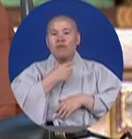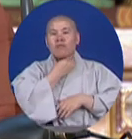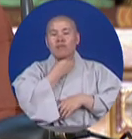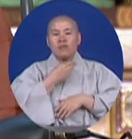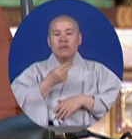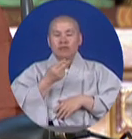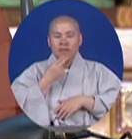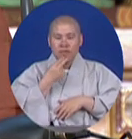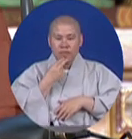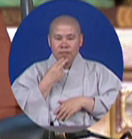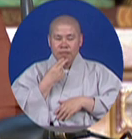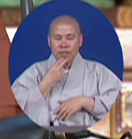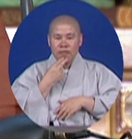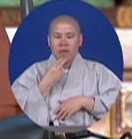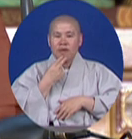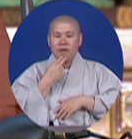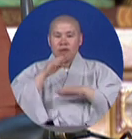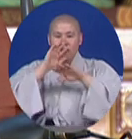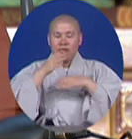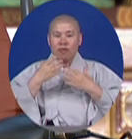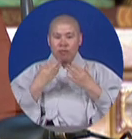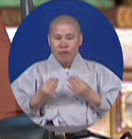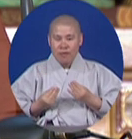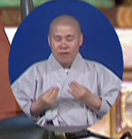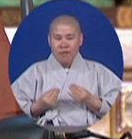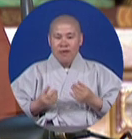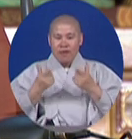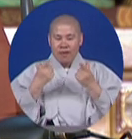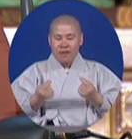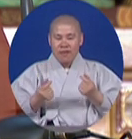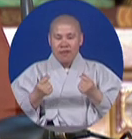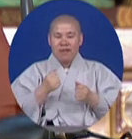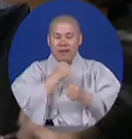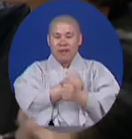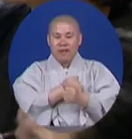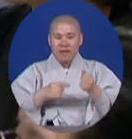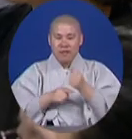이게다가 비유를 했어요. 그렇다고 이렇게 하라는 거 절대 아닙니다.